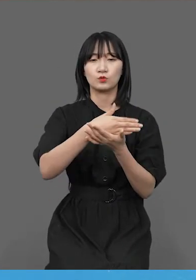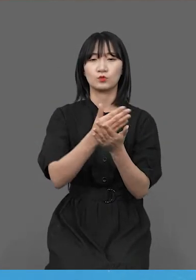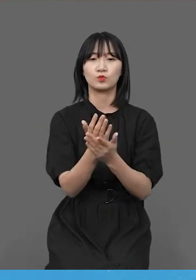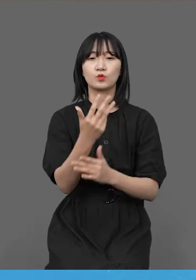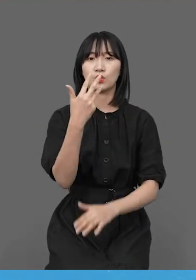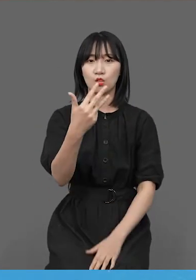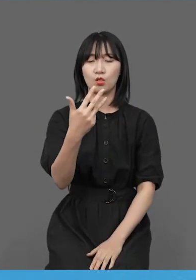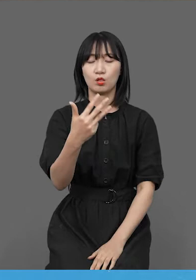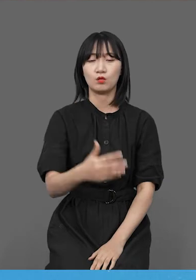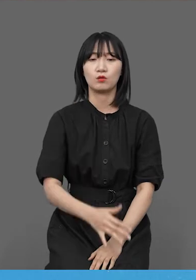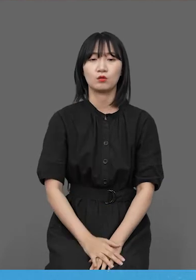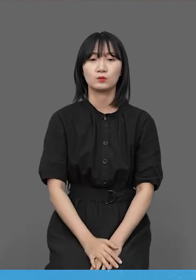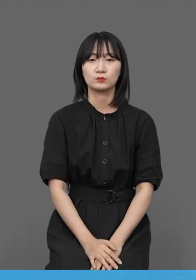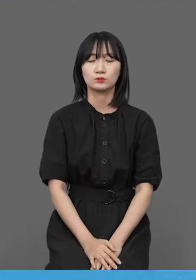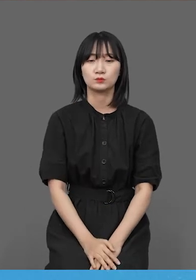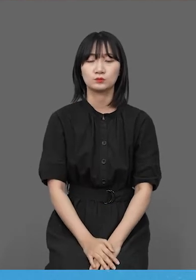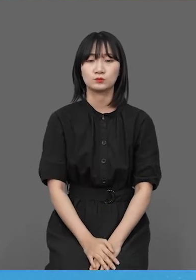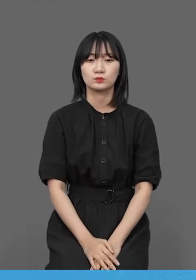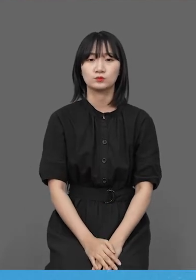8종류의